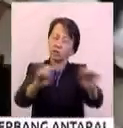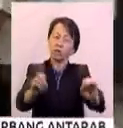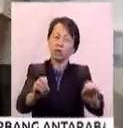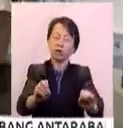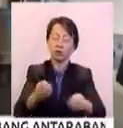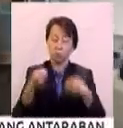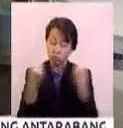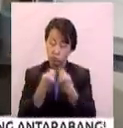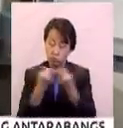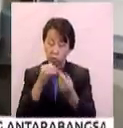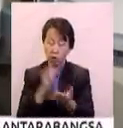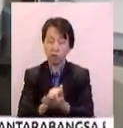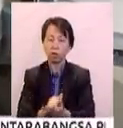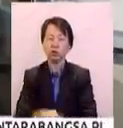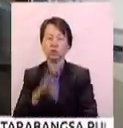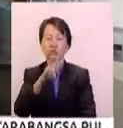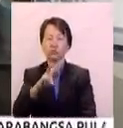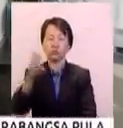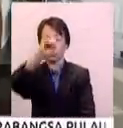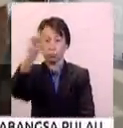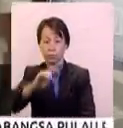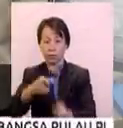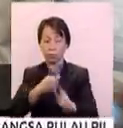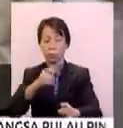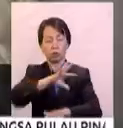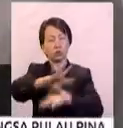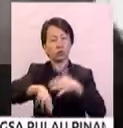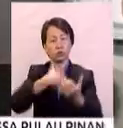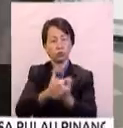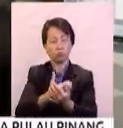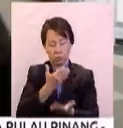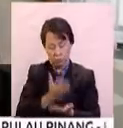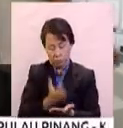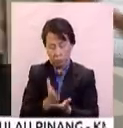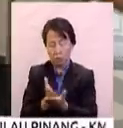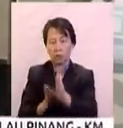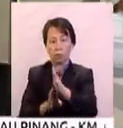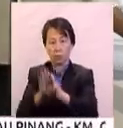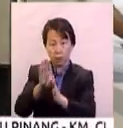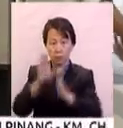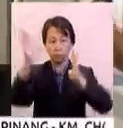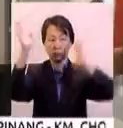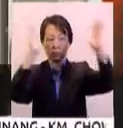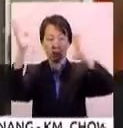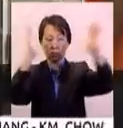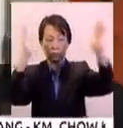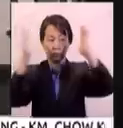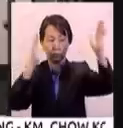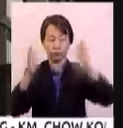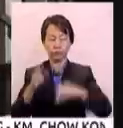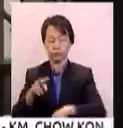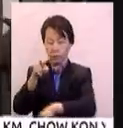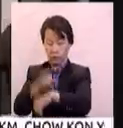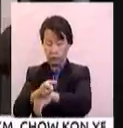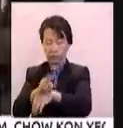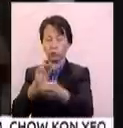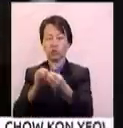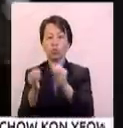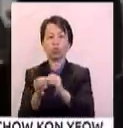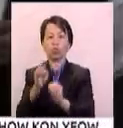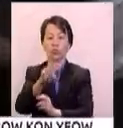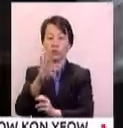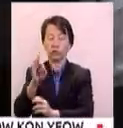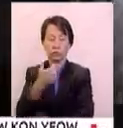malah jumlah tersebut ialah 7% daripada keseluruhan bajet pembangunan negara. Sementara itu, saksi ke-29